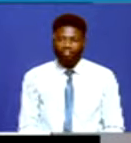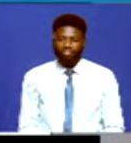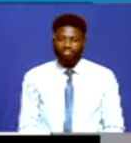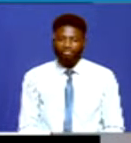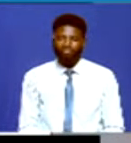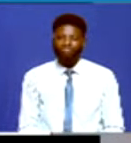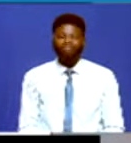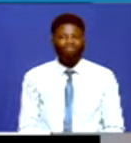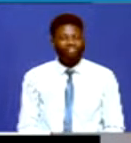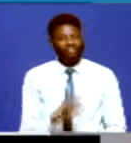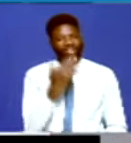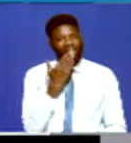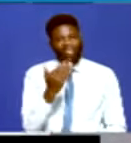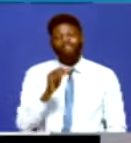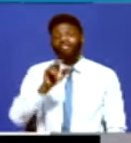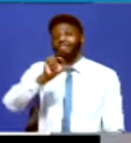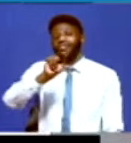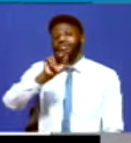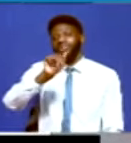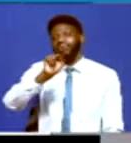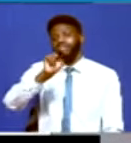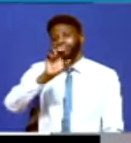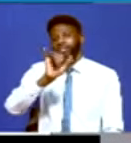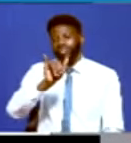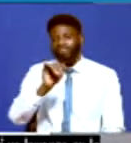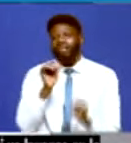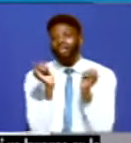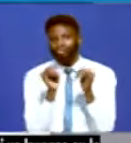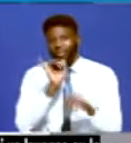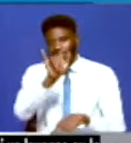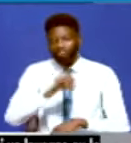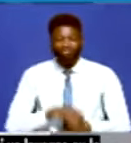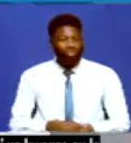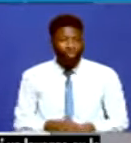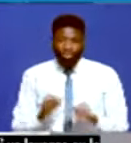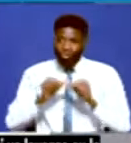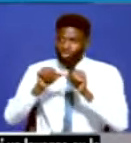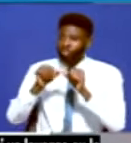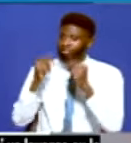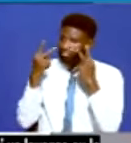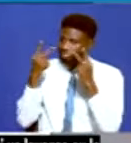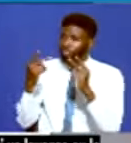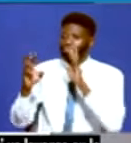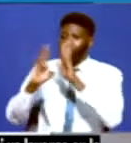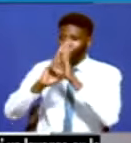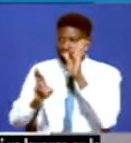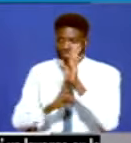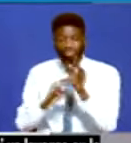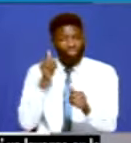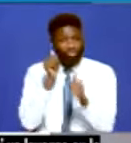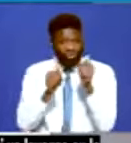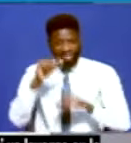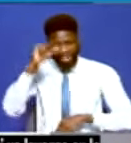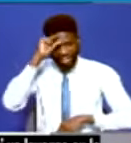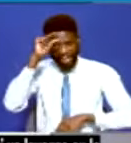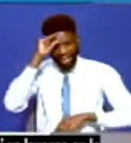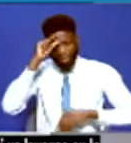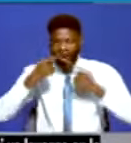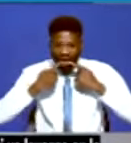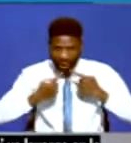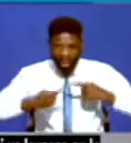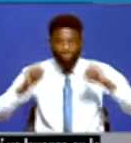Shukran sana Nancy Okware kwa taarifa hiyo. Tuzidi kuzingatia masharti yaliyowekwa na serikali kuhusiana na msambao